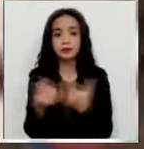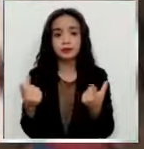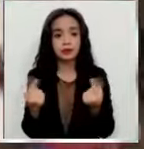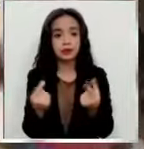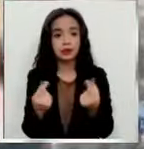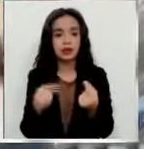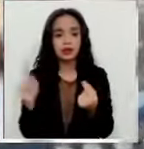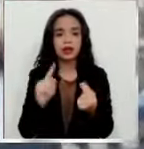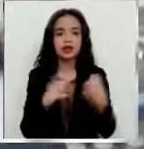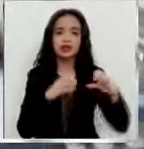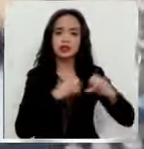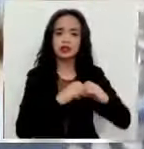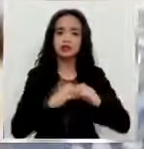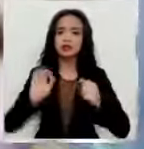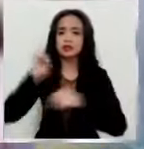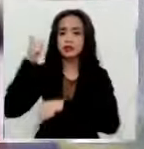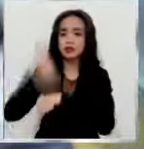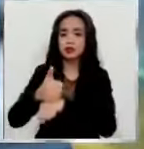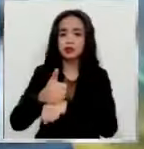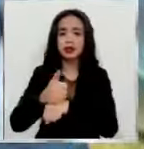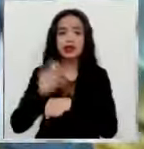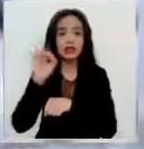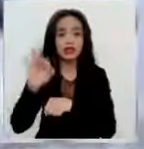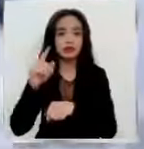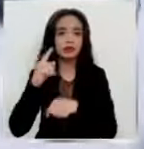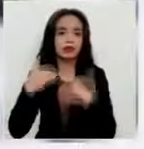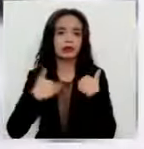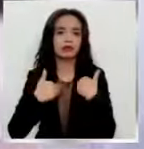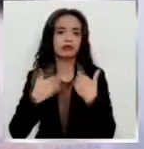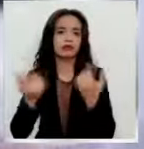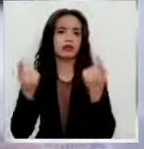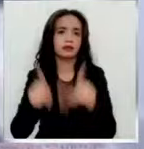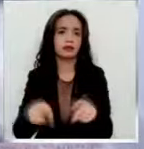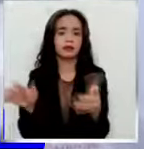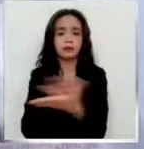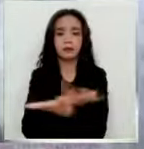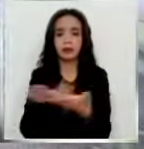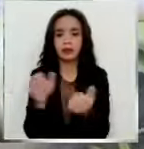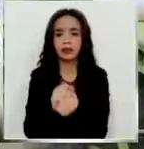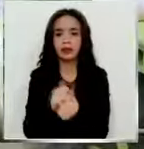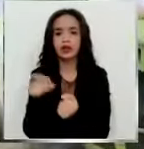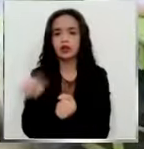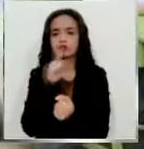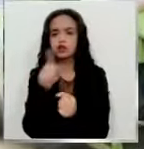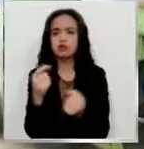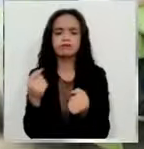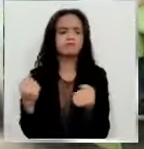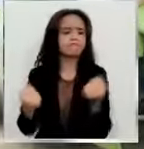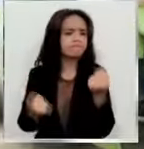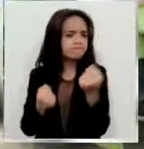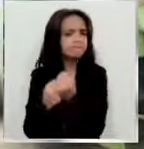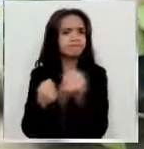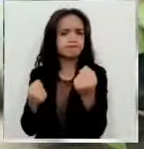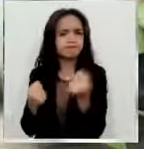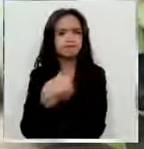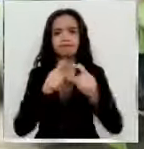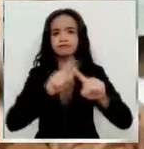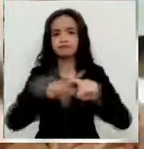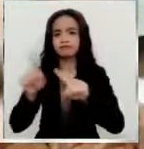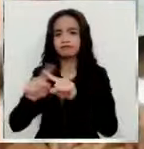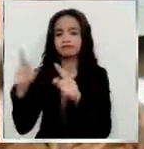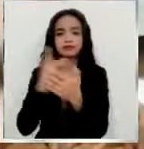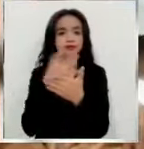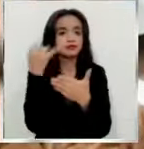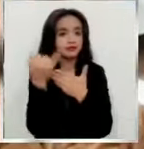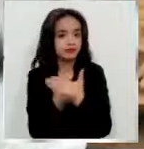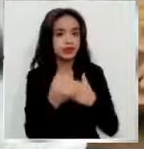Kapuso Foundation sa panahon ng kalamidad. Buong puso niyang sinusuportahan na ang iba pang proyekto ng GMA Kapuso